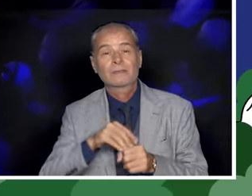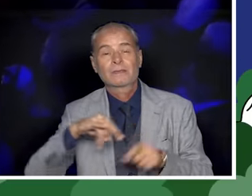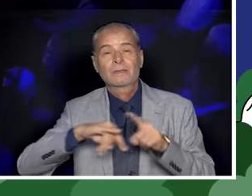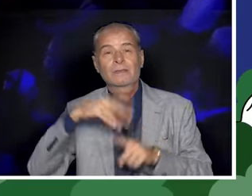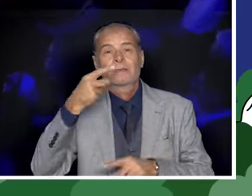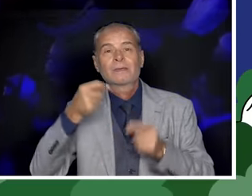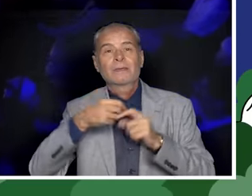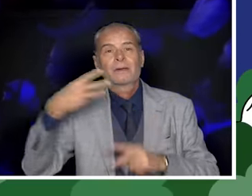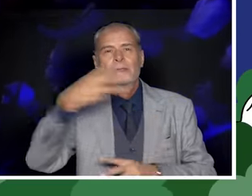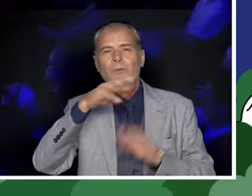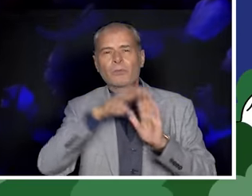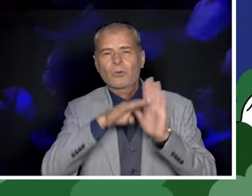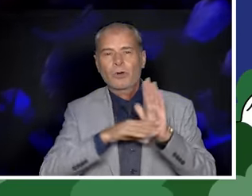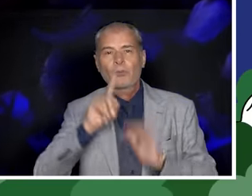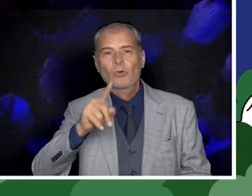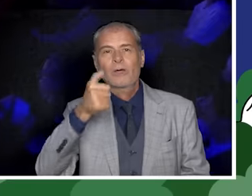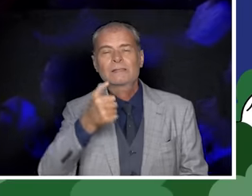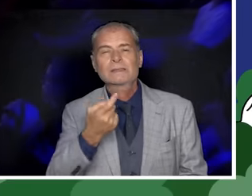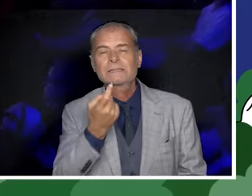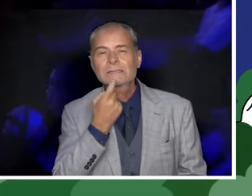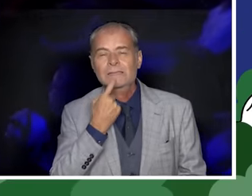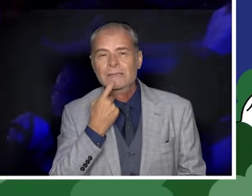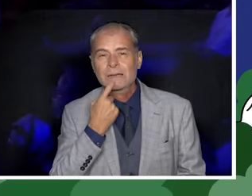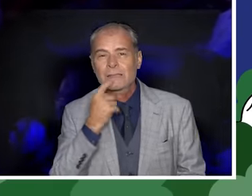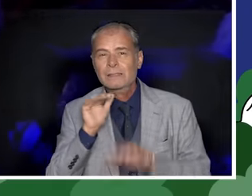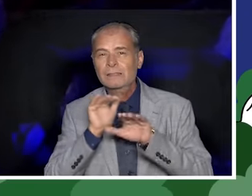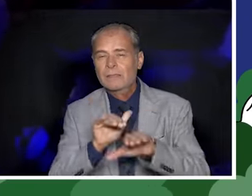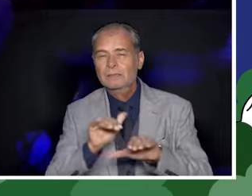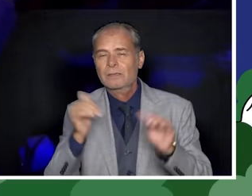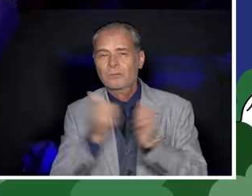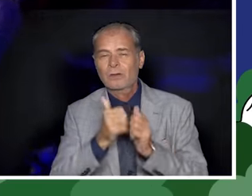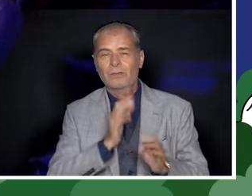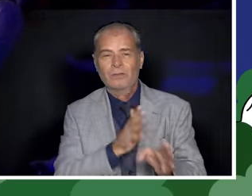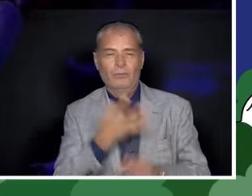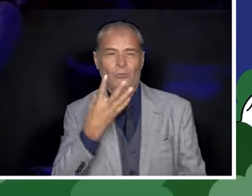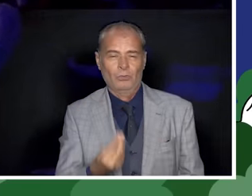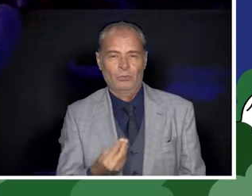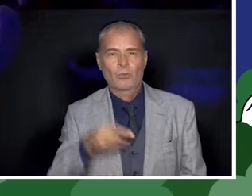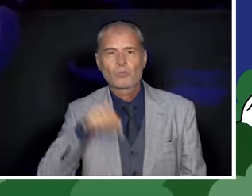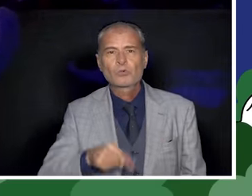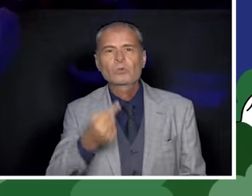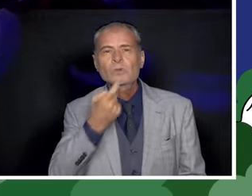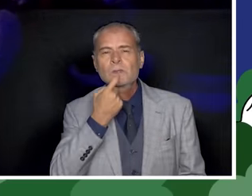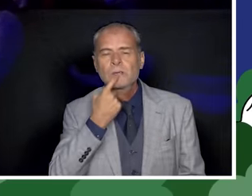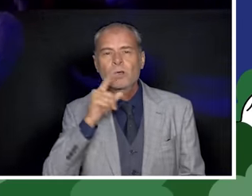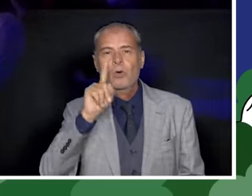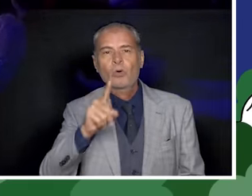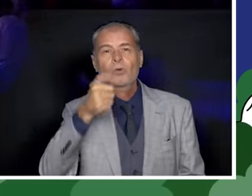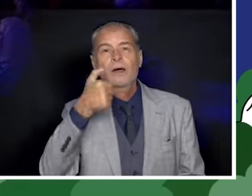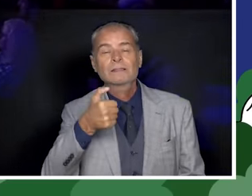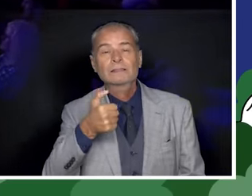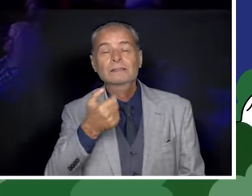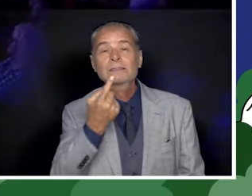programlarımız 16 yıldır kesintisiz olarak devam ediyor Bu yıl 16